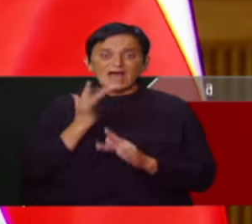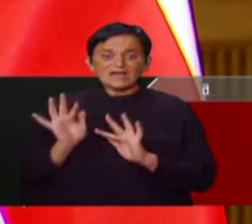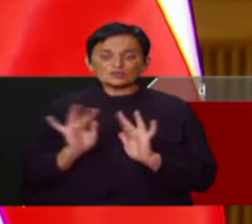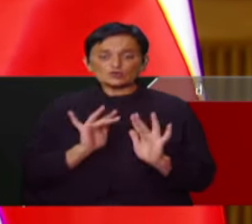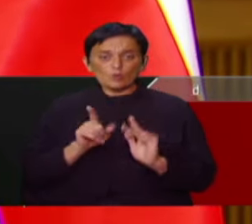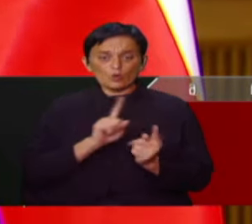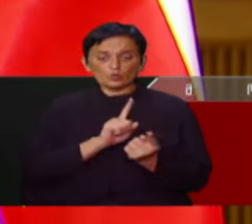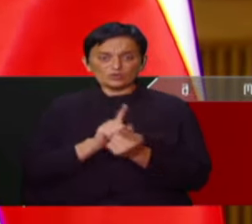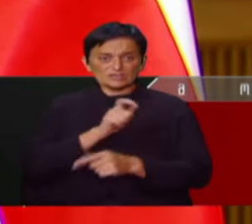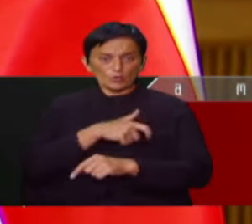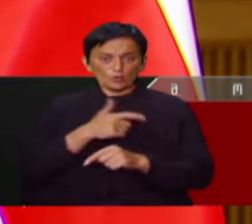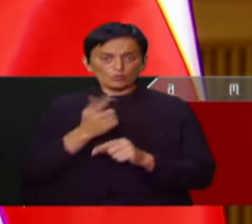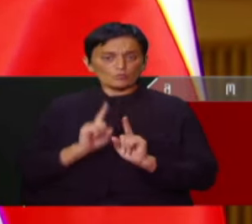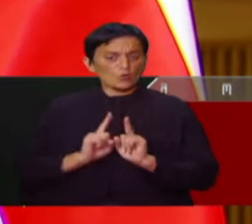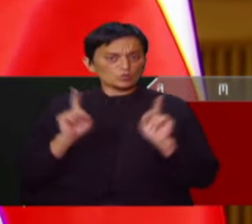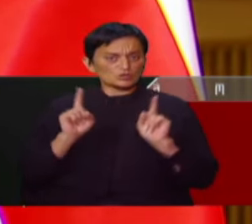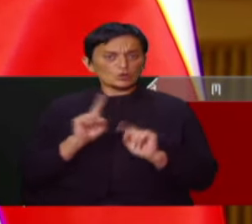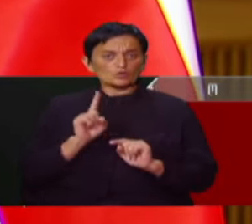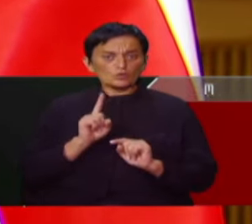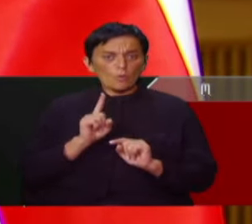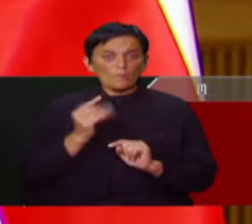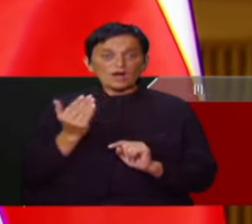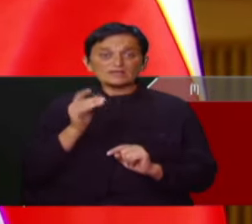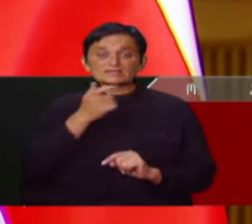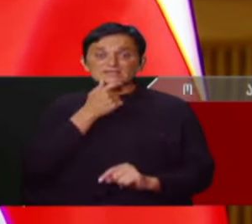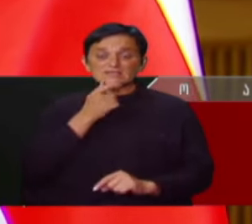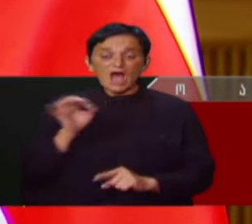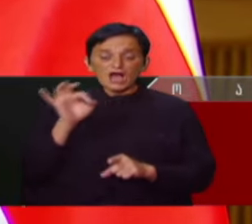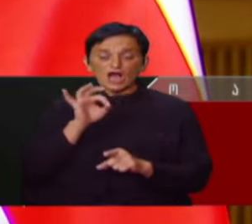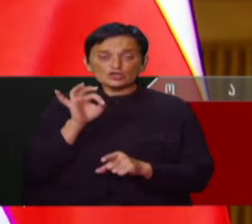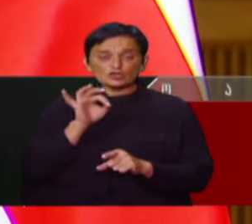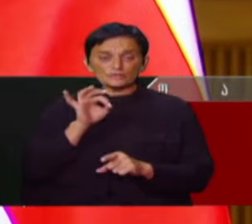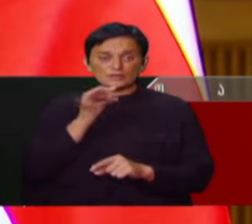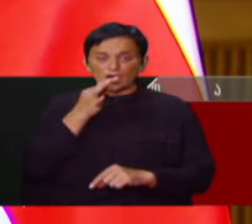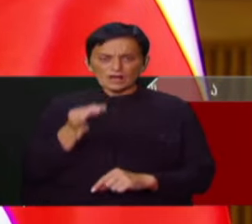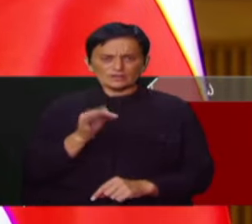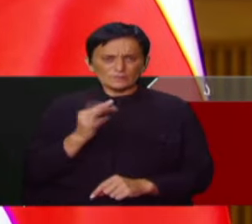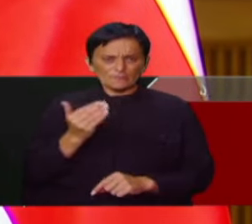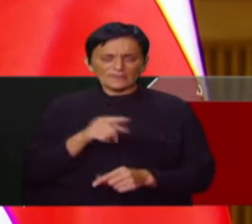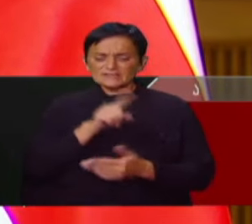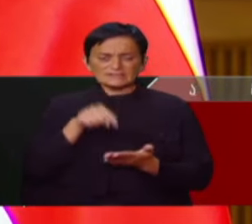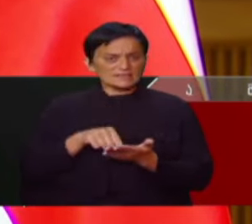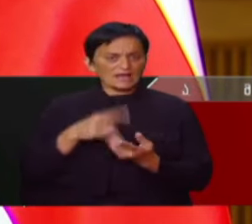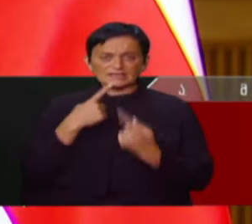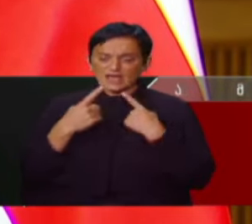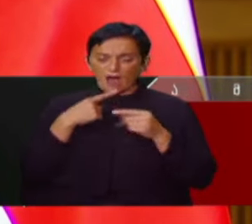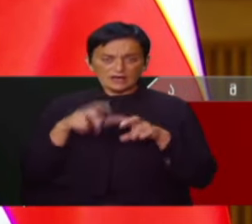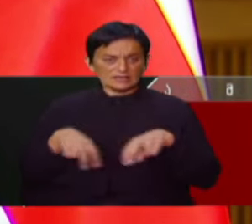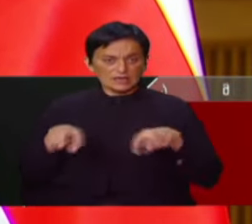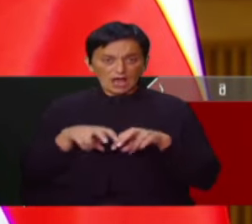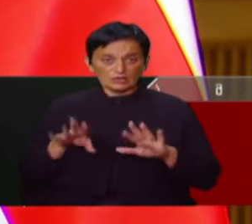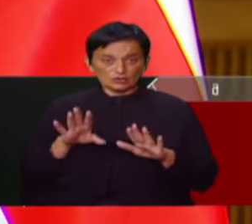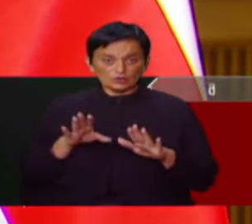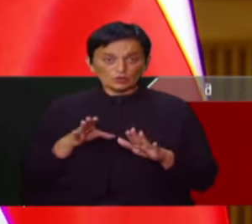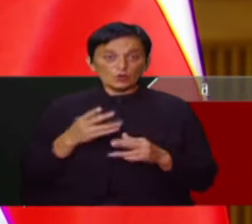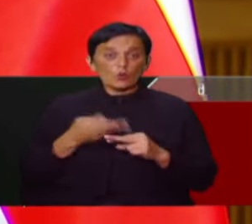traseta, usnauric nebuta, romatus matarit cu atmihal sacra și spus, mi se sachet că e argan. Nu s-au